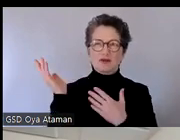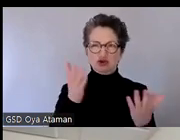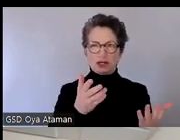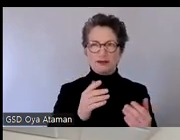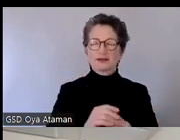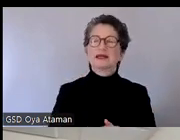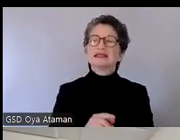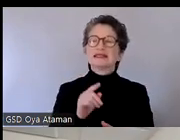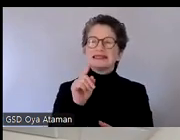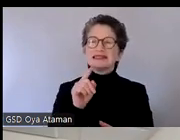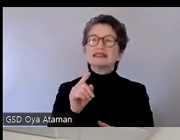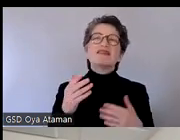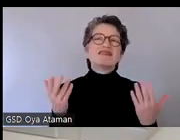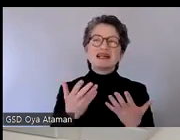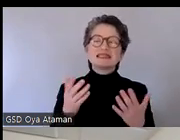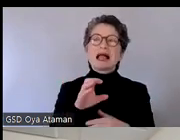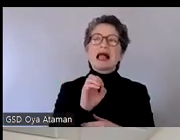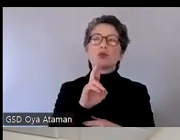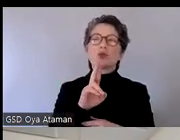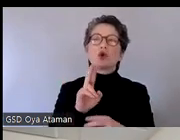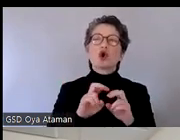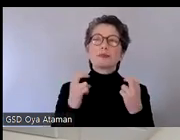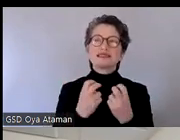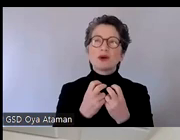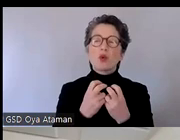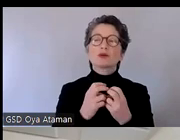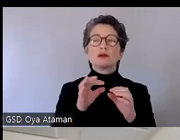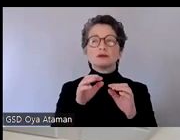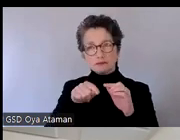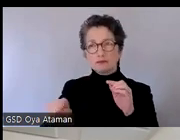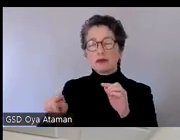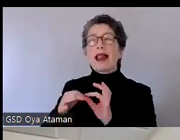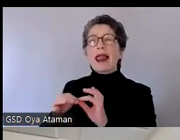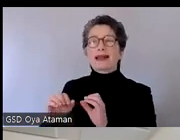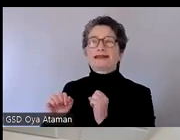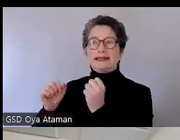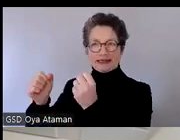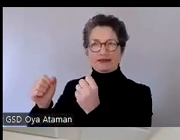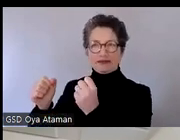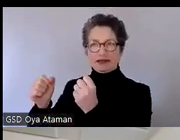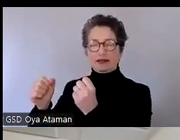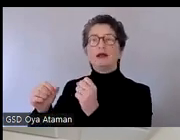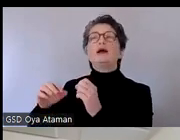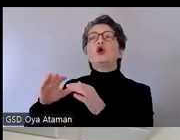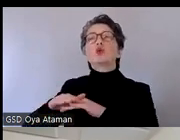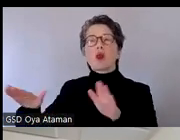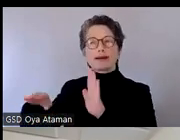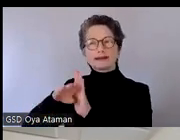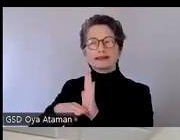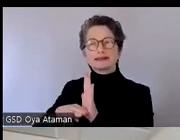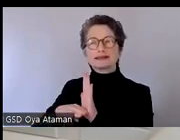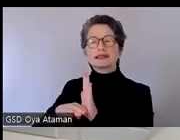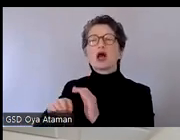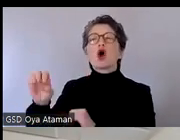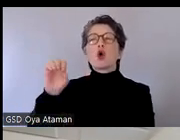der Europäischen Kommission im Rahmen der European Accessibility Act, wo wir,